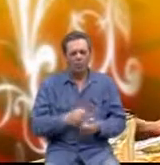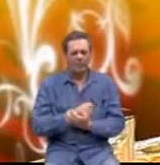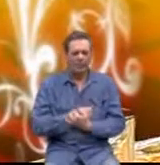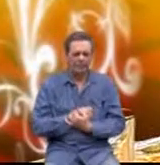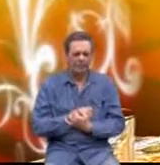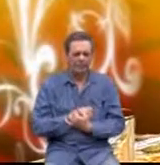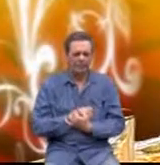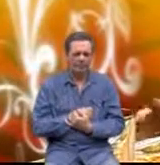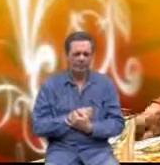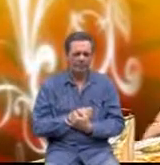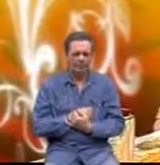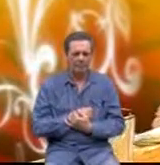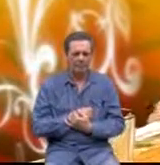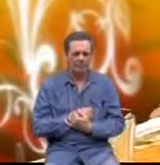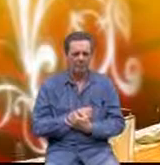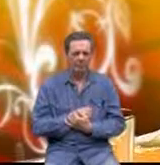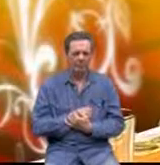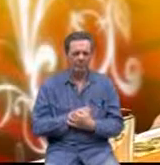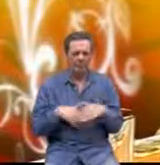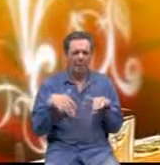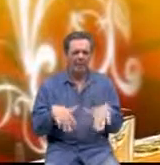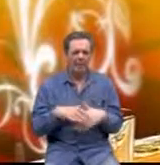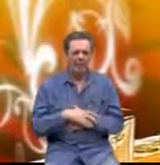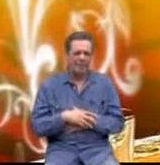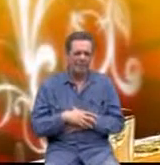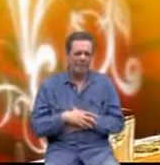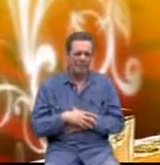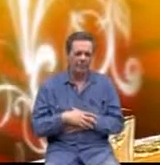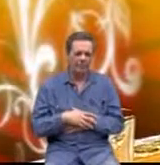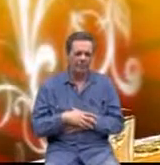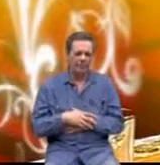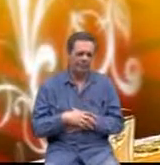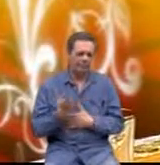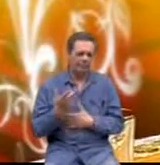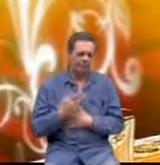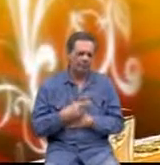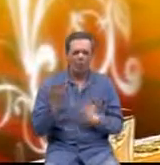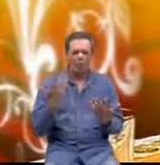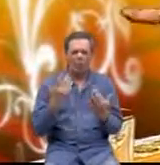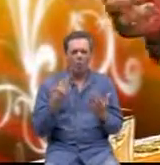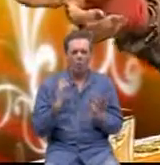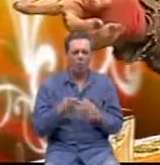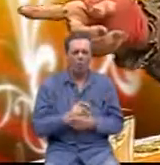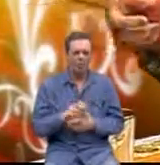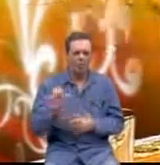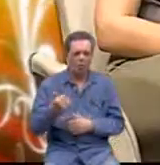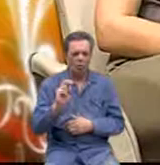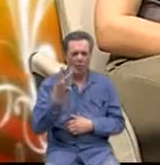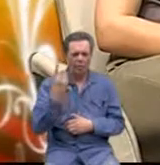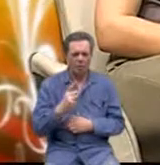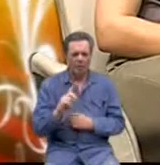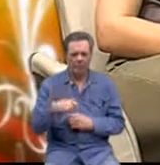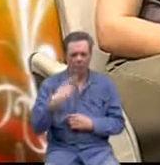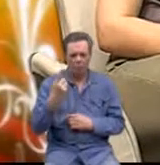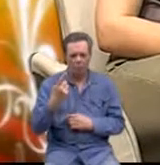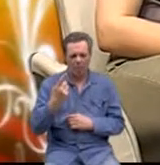Mm-hmm. Prekrasno imaju ime. Igrajte se dok god stojite na svojim nogama. A imamo još jedan poziv. Sad sam se sjetila. Sljedeći